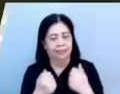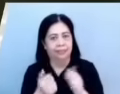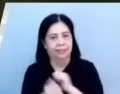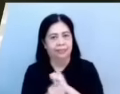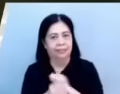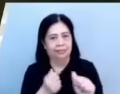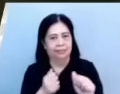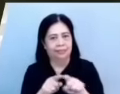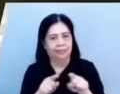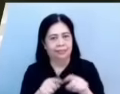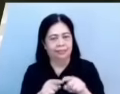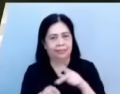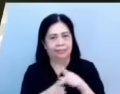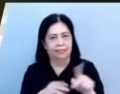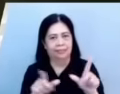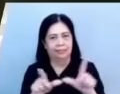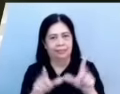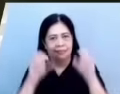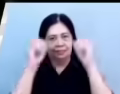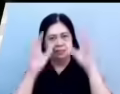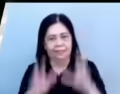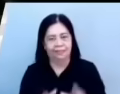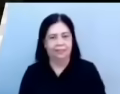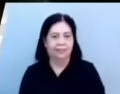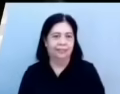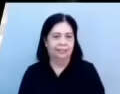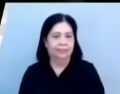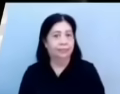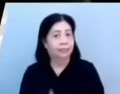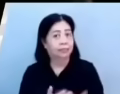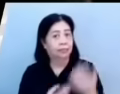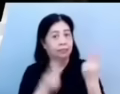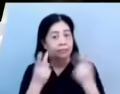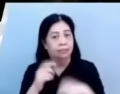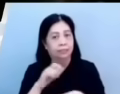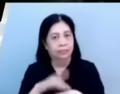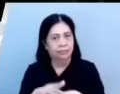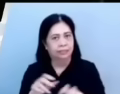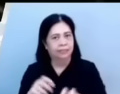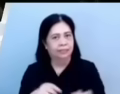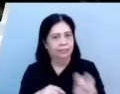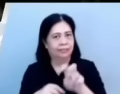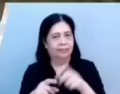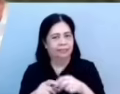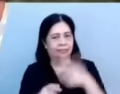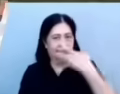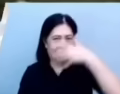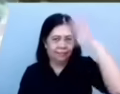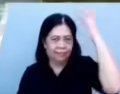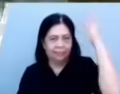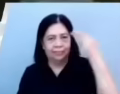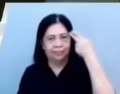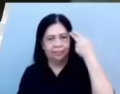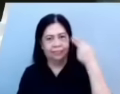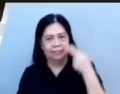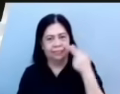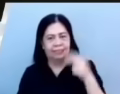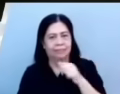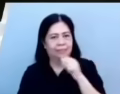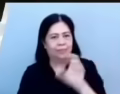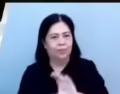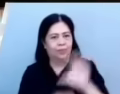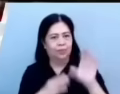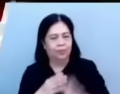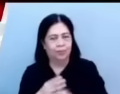bilang professional licensed teacher. May mga ilang turista ang maagang namasyal sa Lion's Head. Hindi raw kompleto ang kanilang pamamasyal sa Baguio